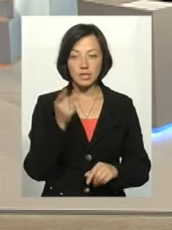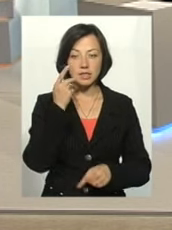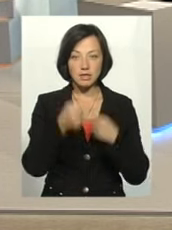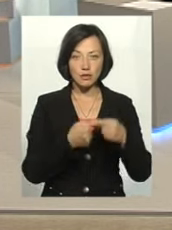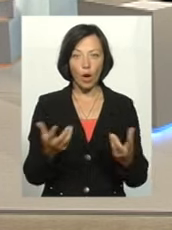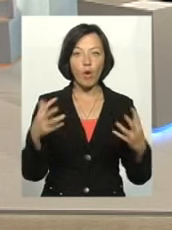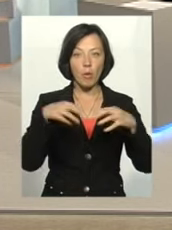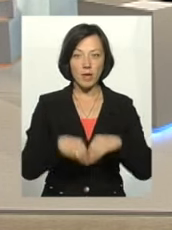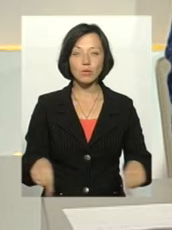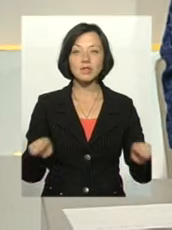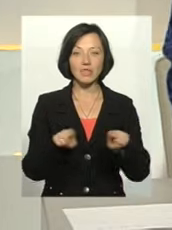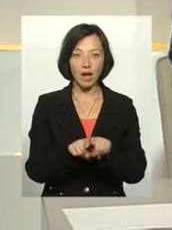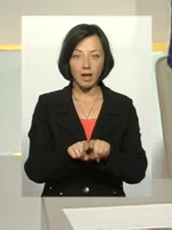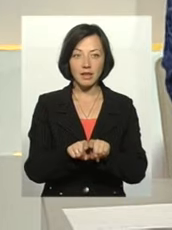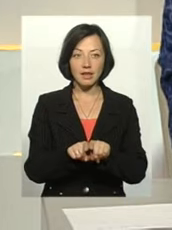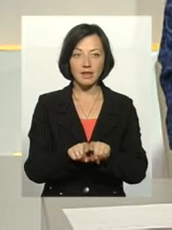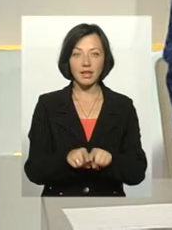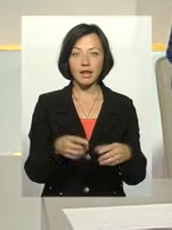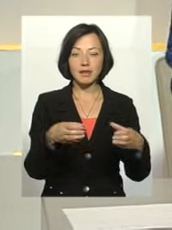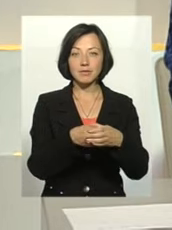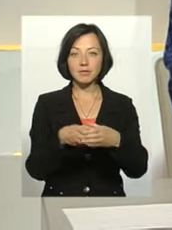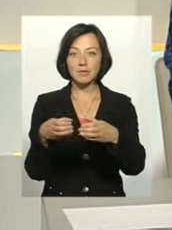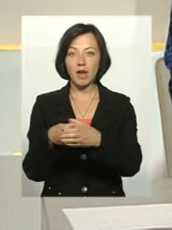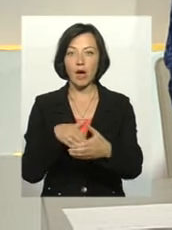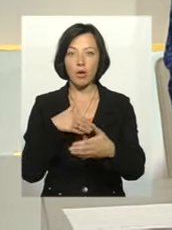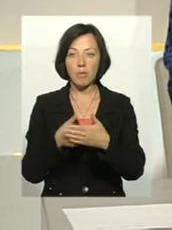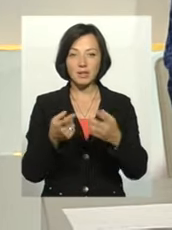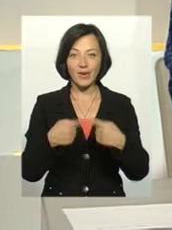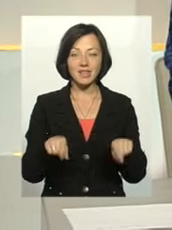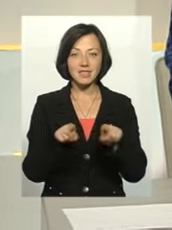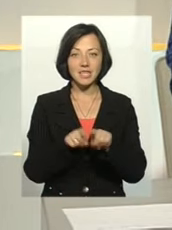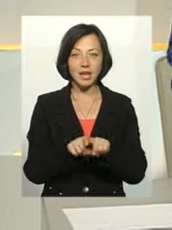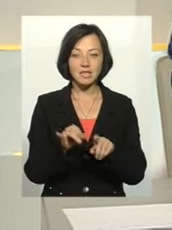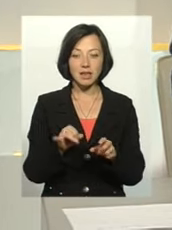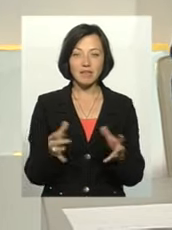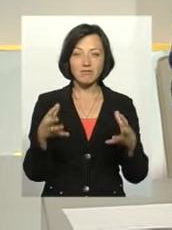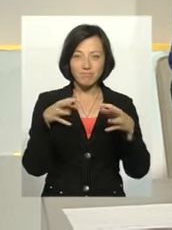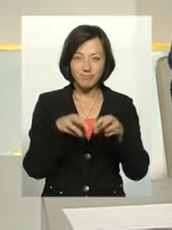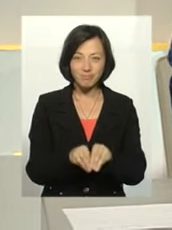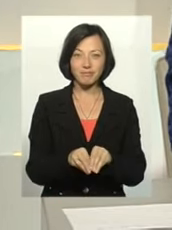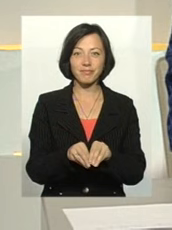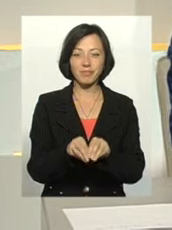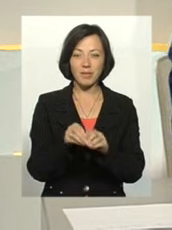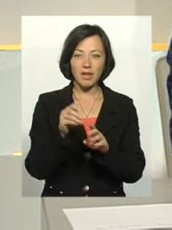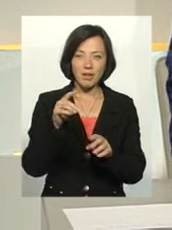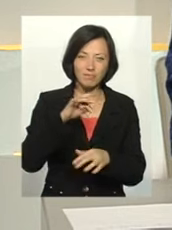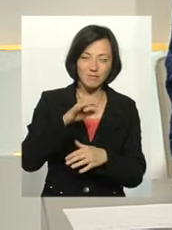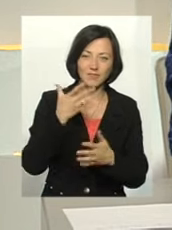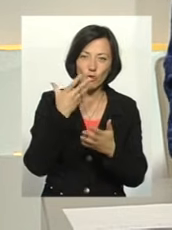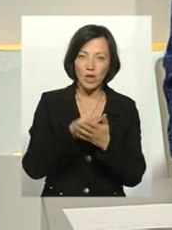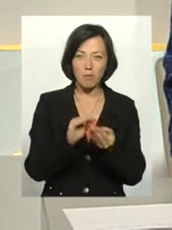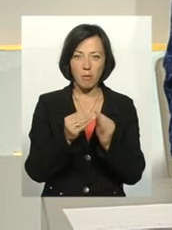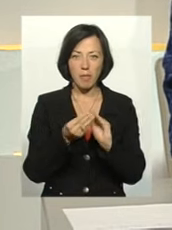об'єднуються в такі цехові, так би мовити, громадські організації і варяться в в своїх проблемах, вирішують свої